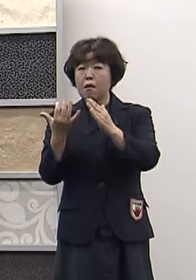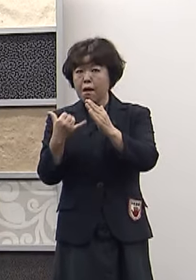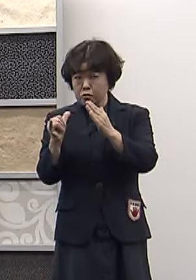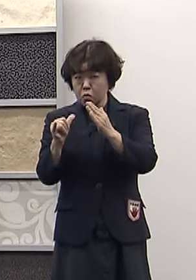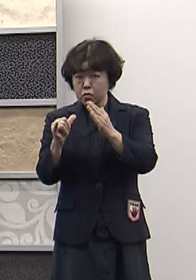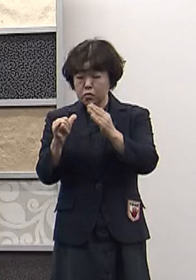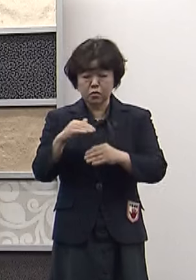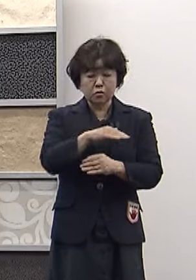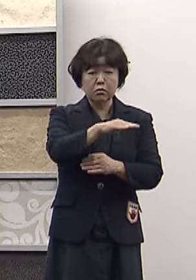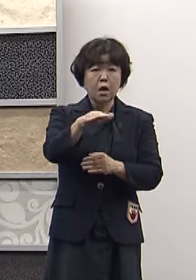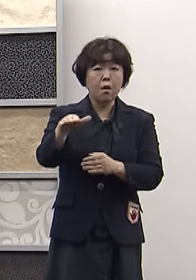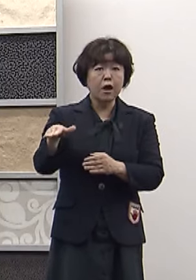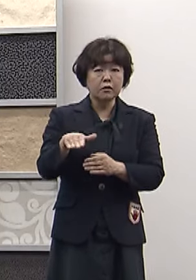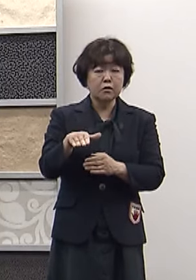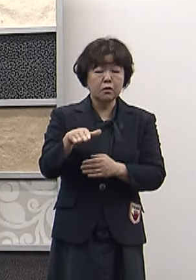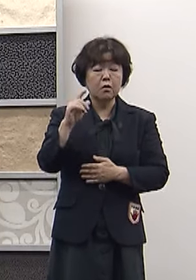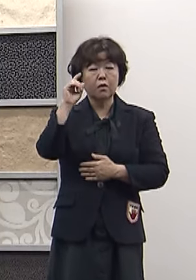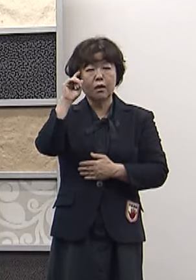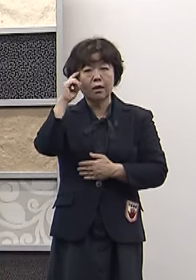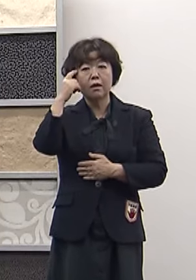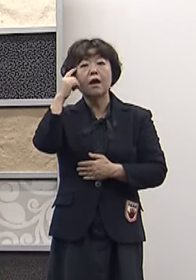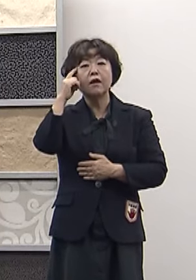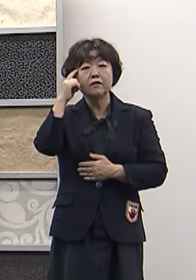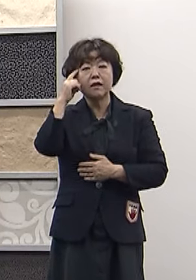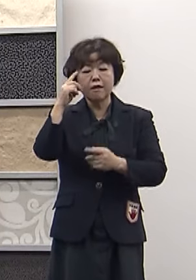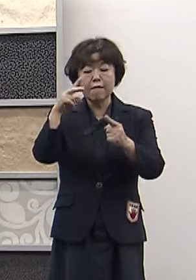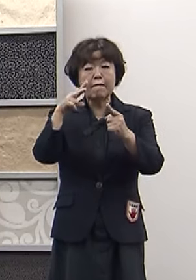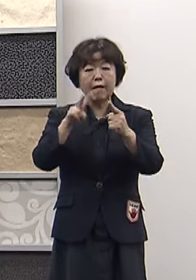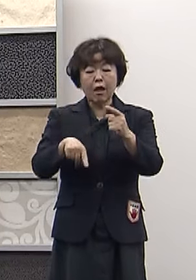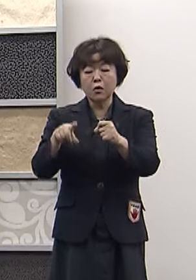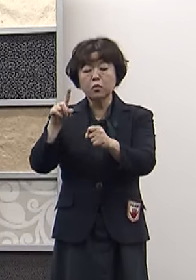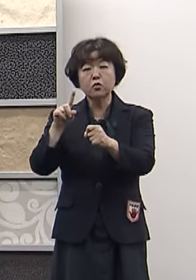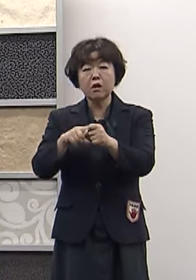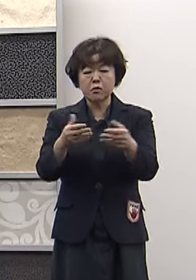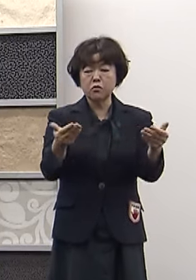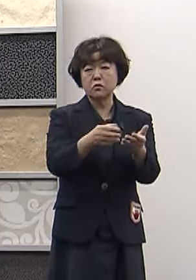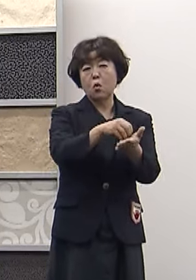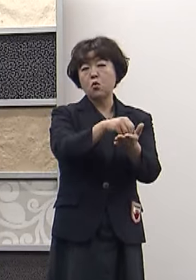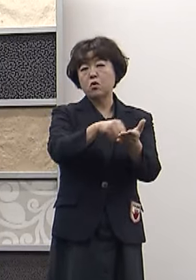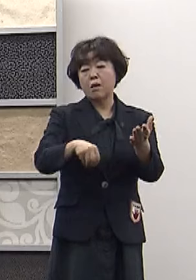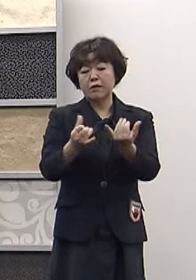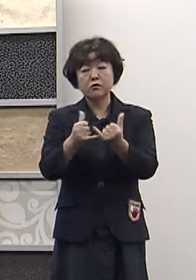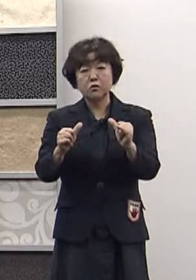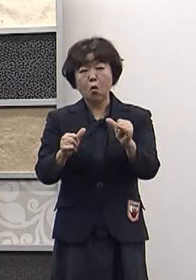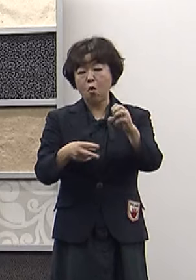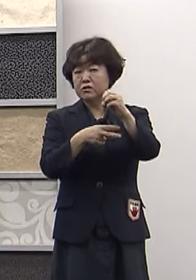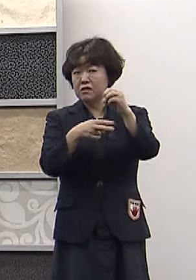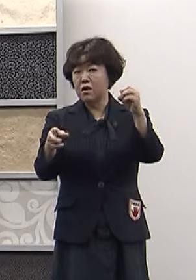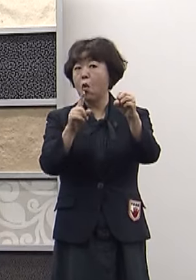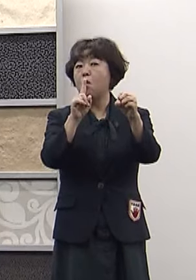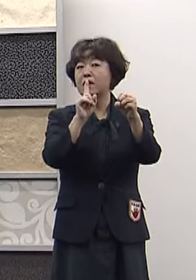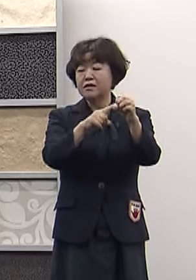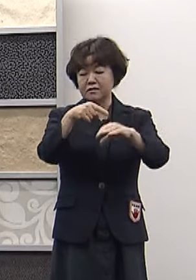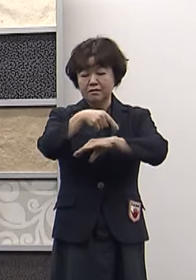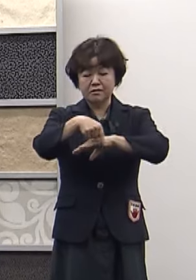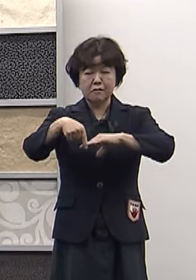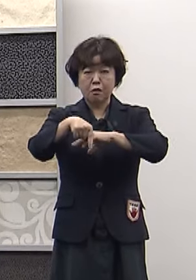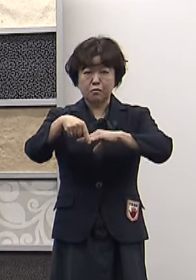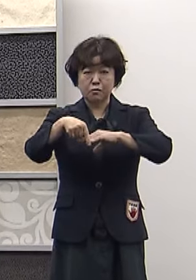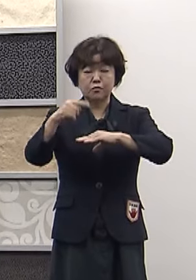その周囲への影響も踏まえ、介護離職者ゼロ社会という観点で施策を検討するべ